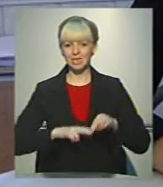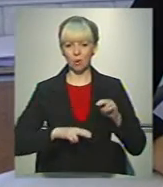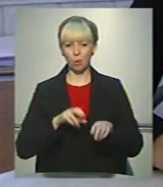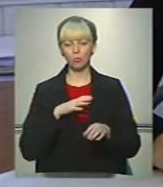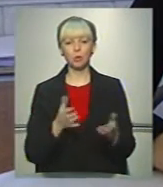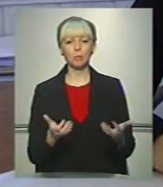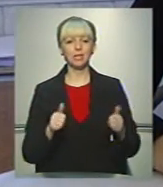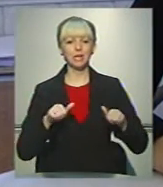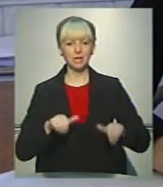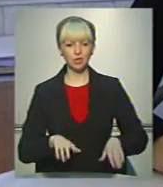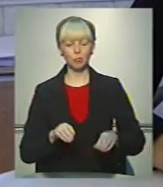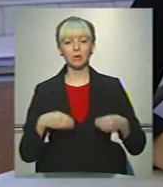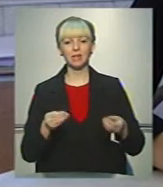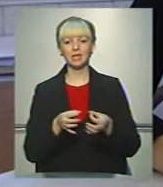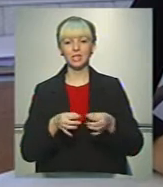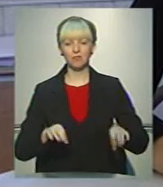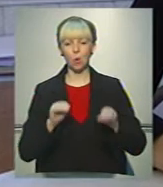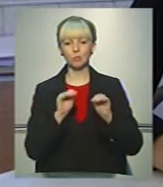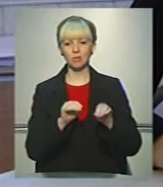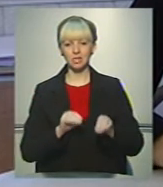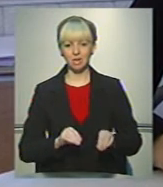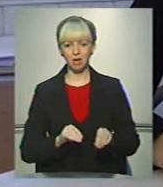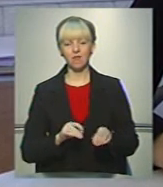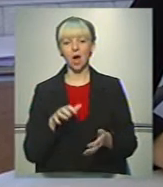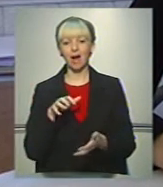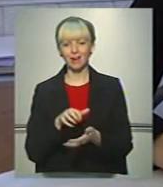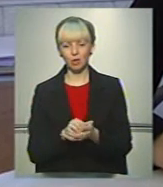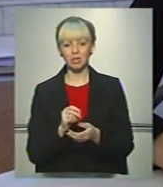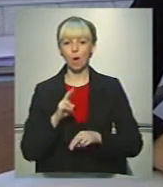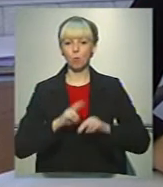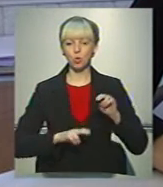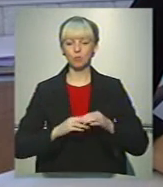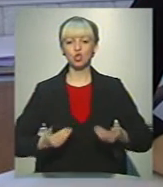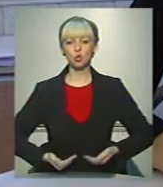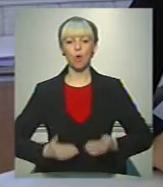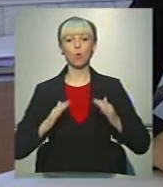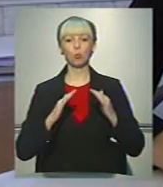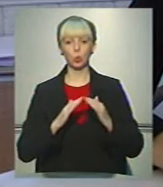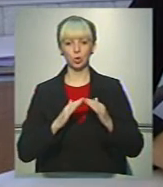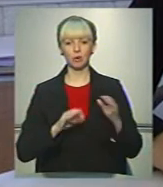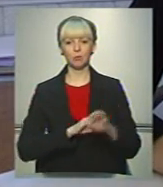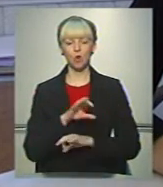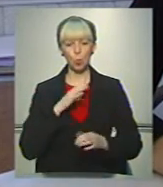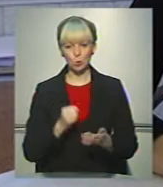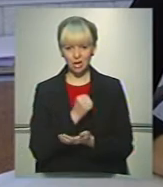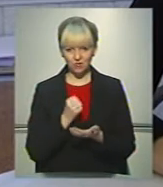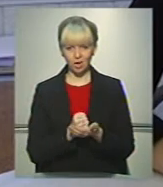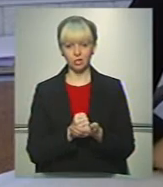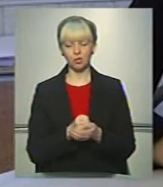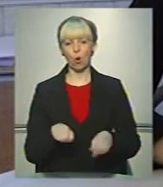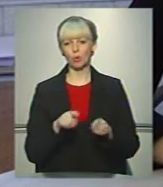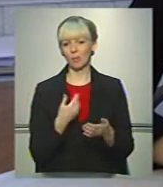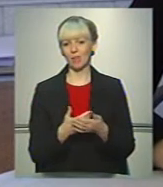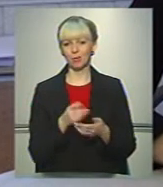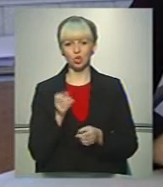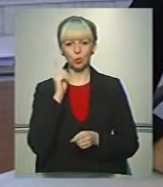було прийнято рішення про те, що надати дозвіл на складання проєкту відведення в оренду саме для будівництва житлового будинку. Проєкт був затверджений, однак, напевно,